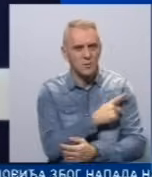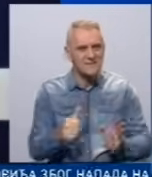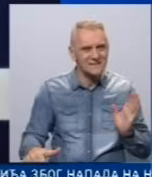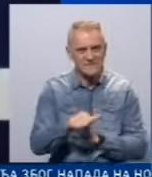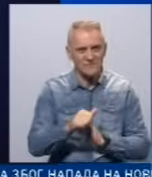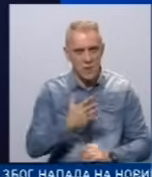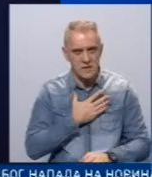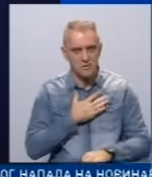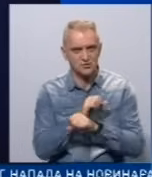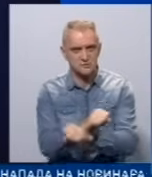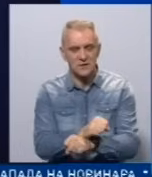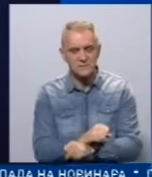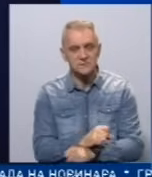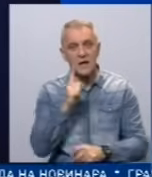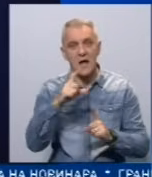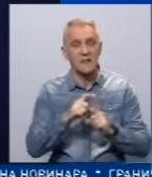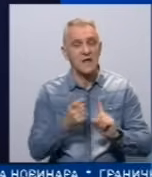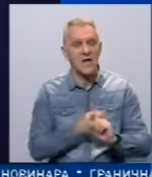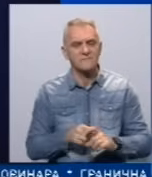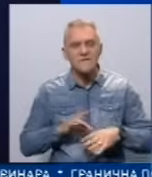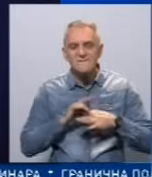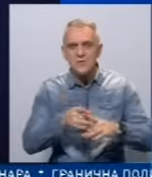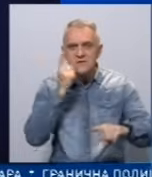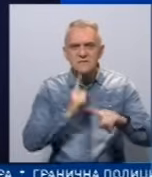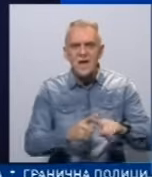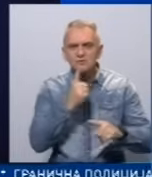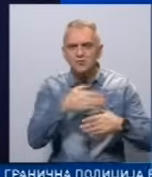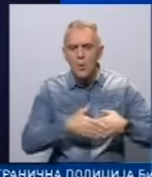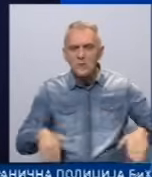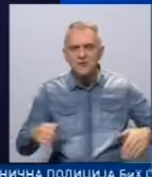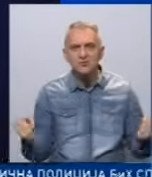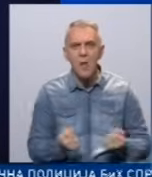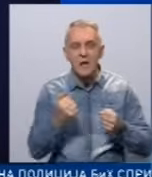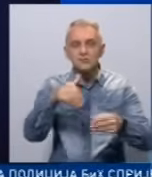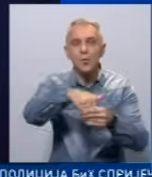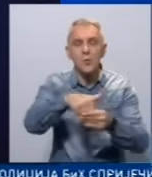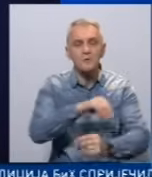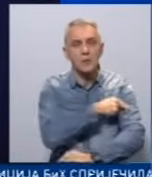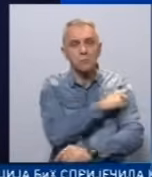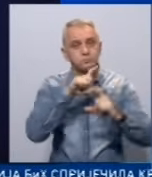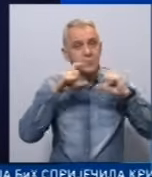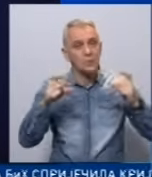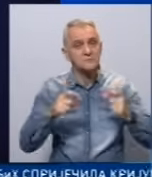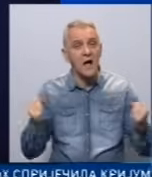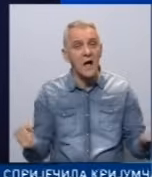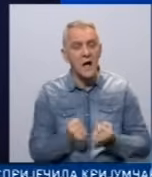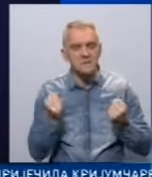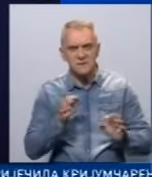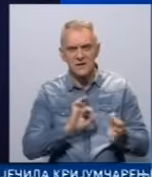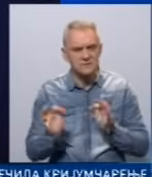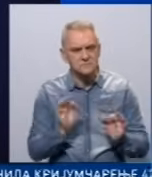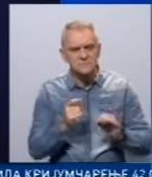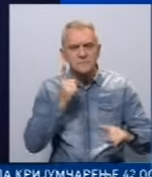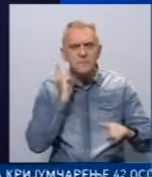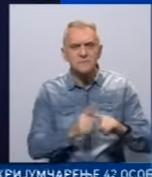skrivanje naših talaca, IDF provodi preciznu i ograničenu operaciju unutar ove bolnice. Operacija je pripremljena s